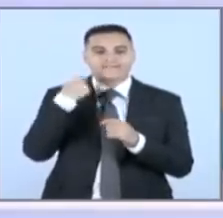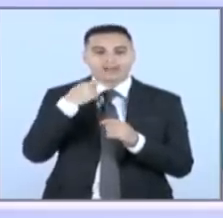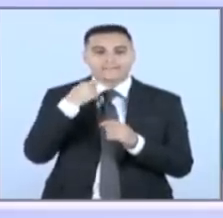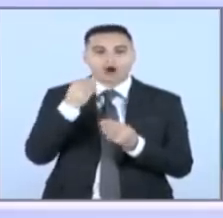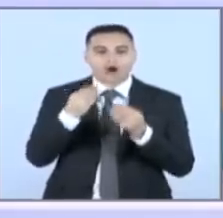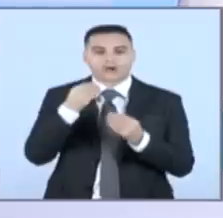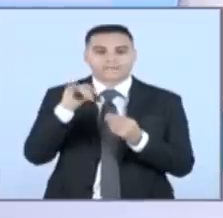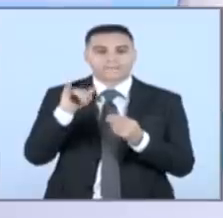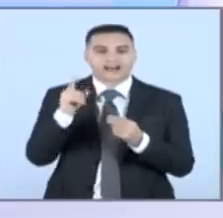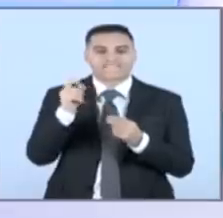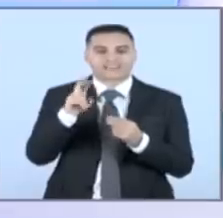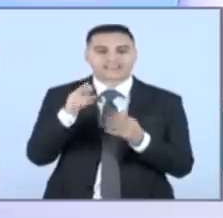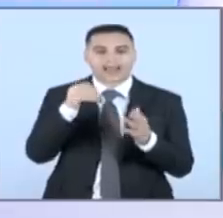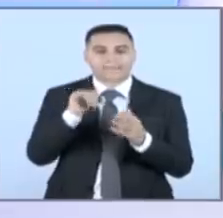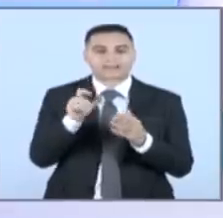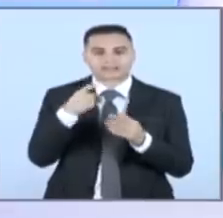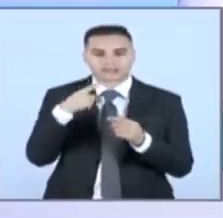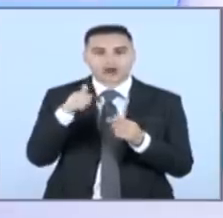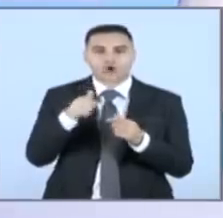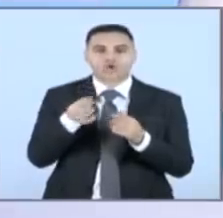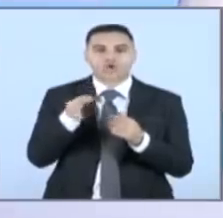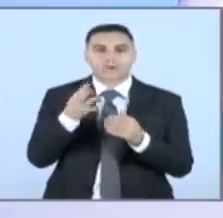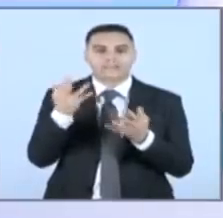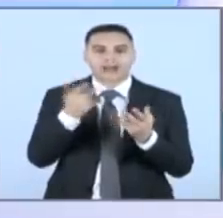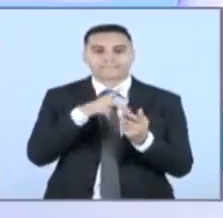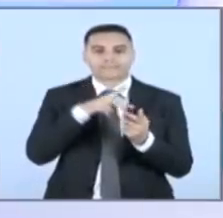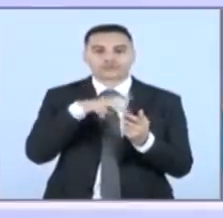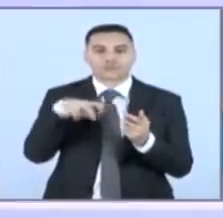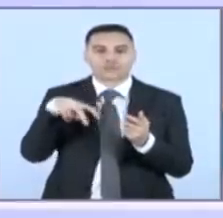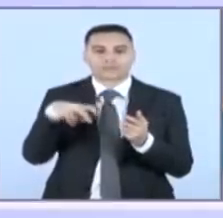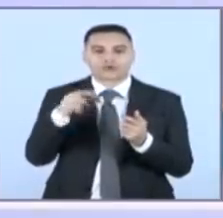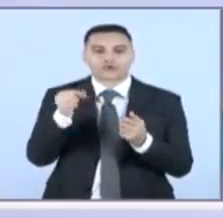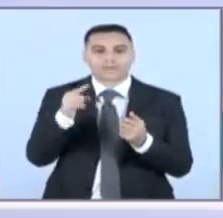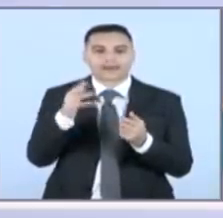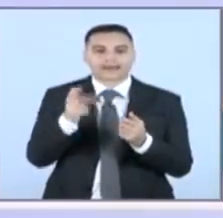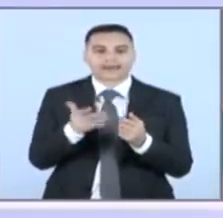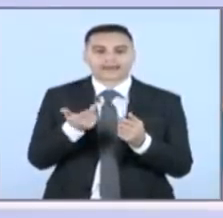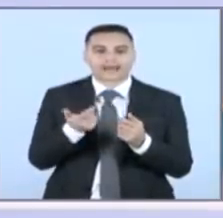فمن هي؟ ميرفت أمين. صح. ما هو ربع العدد 880؟